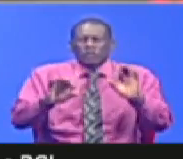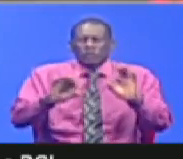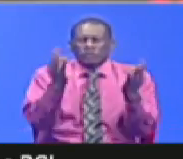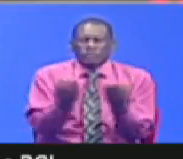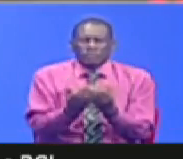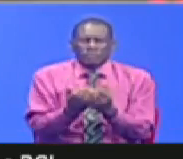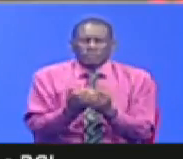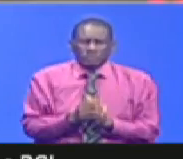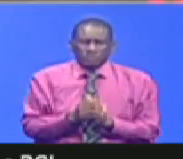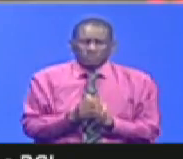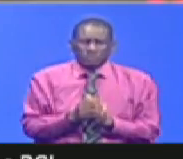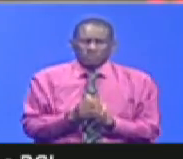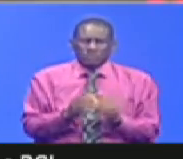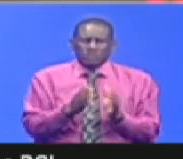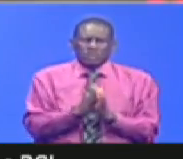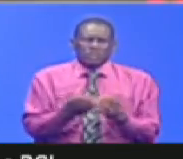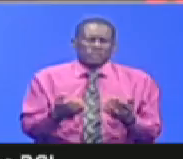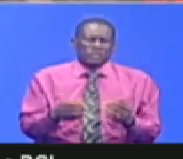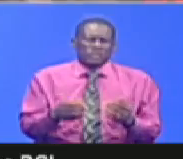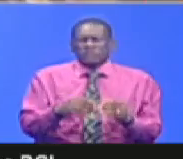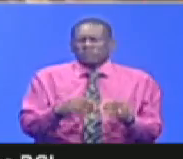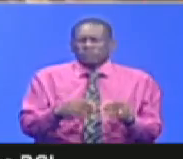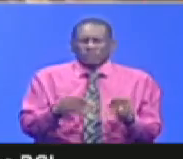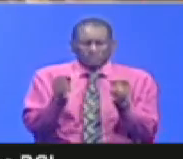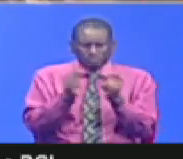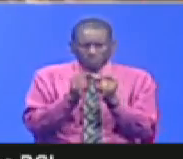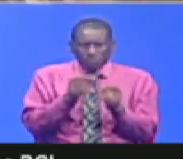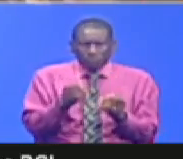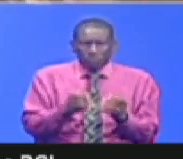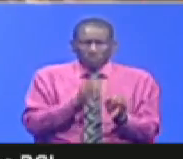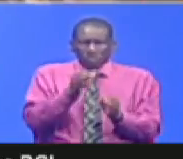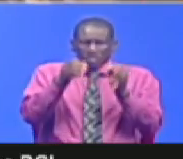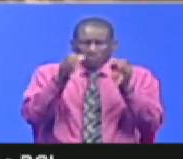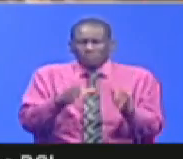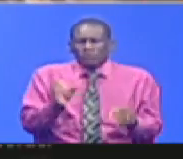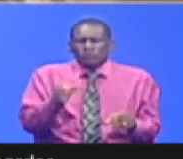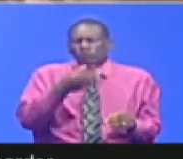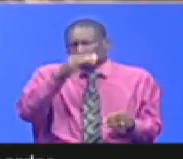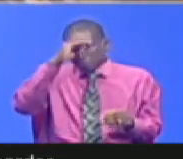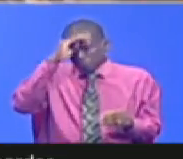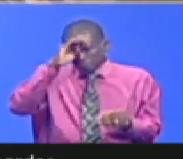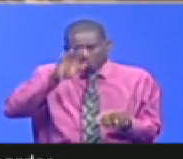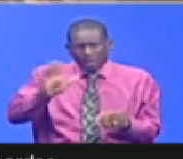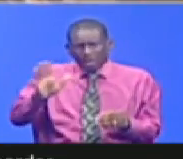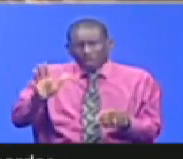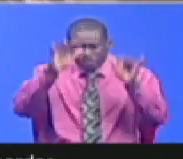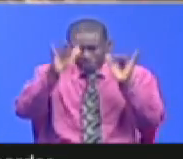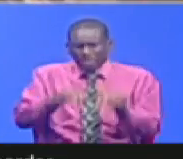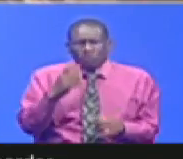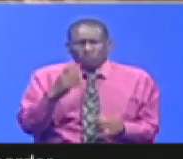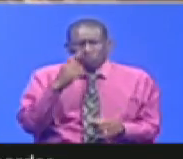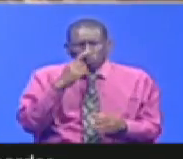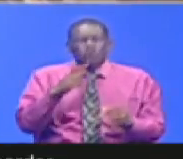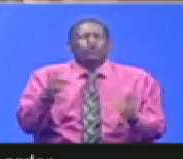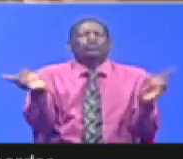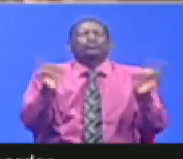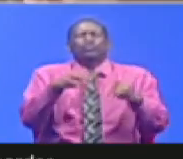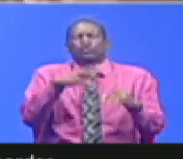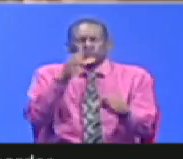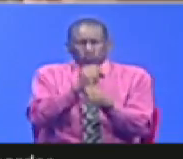yetu na imekuwa ni uchungu sana. Kama mtu amekunywa pombe yake akae tu naye nyumbani, asiende kwa kasi